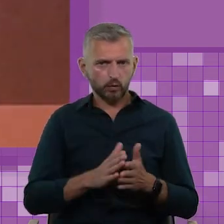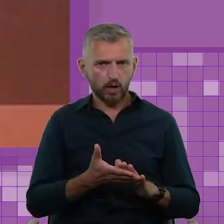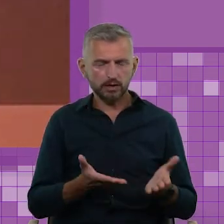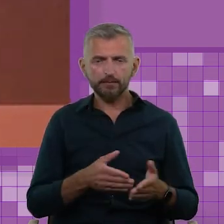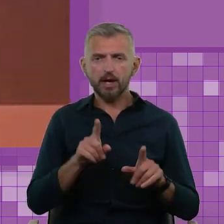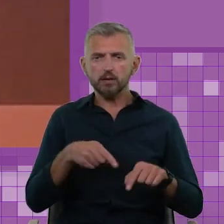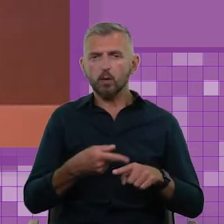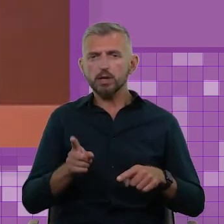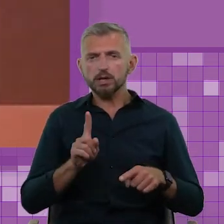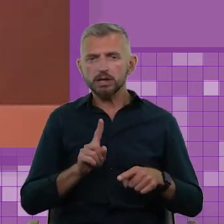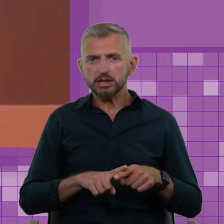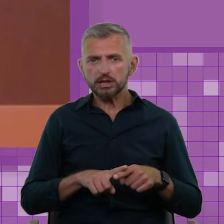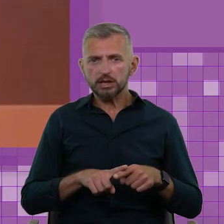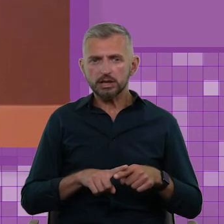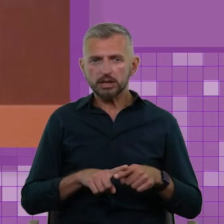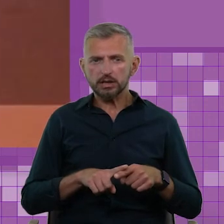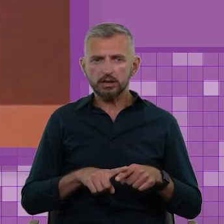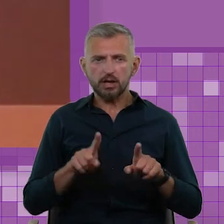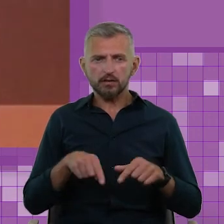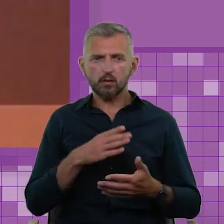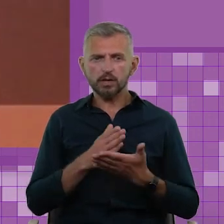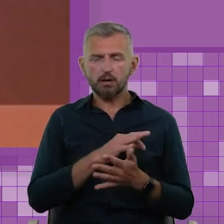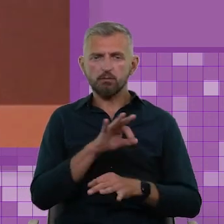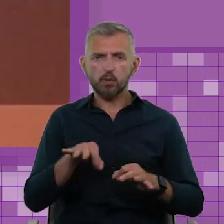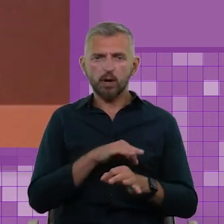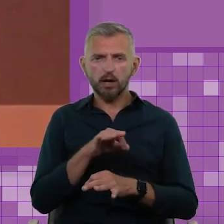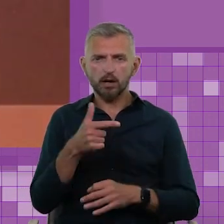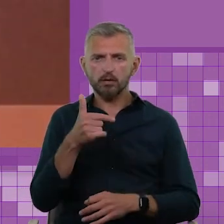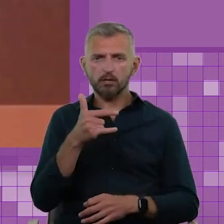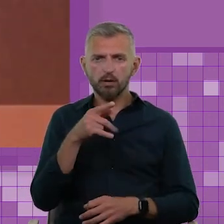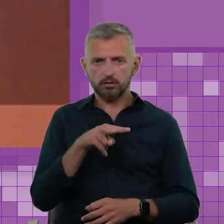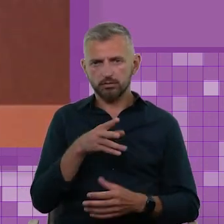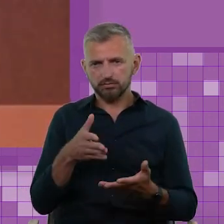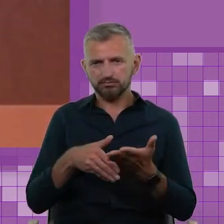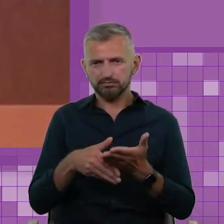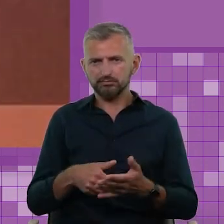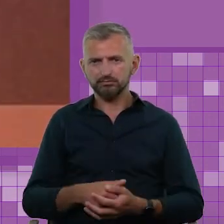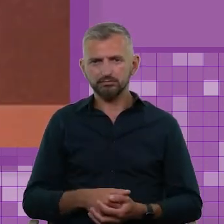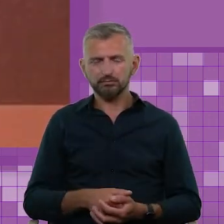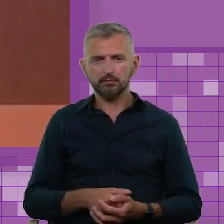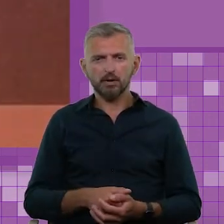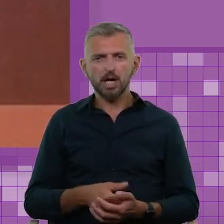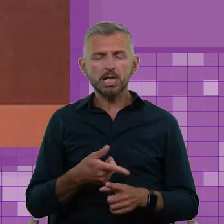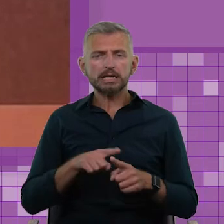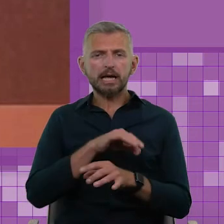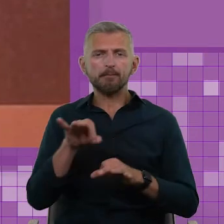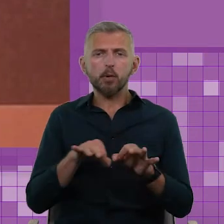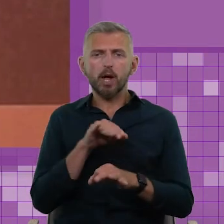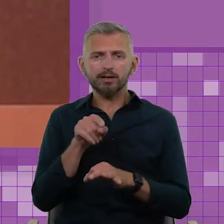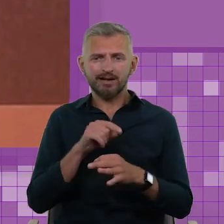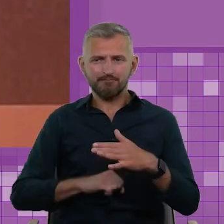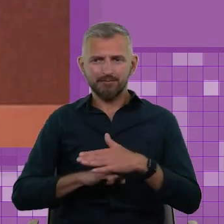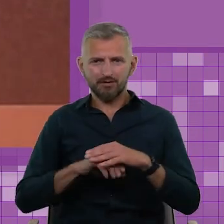І також це також є проєкт Google.org. Тобто цей проєкт, ця